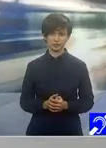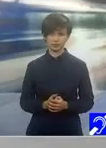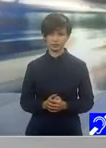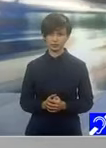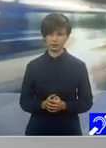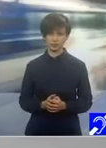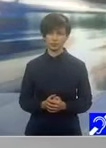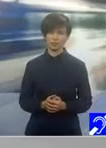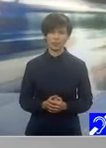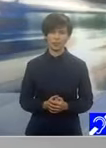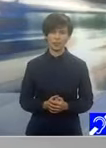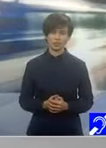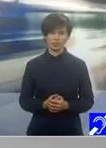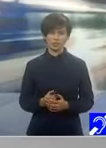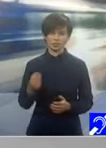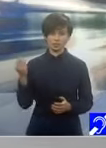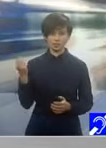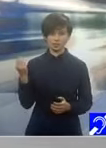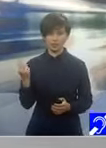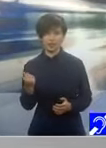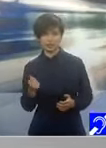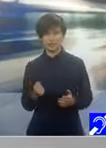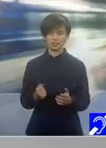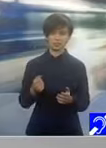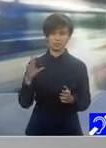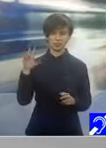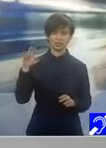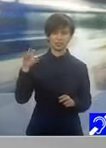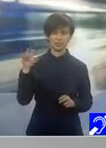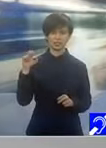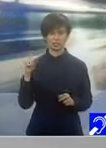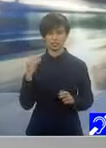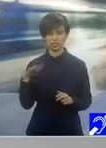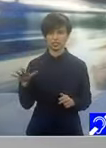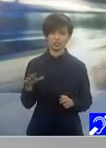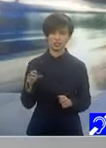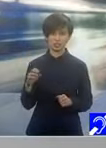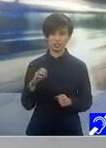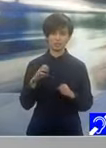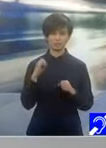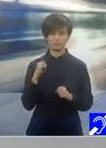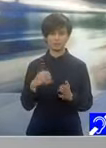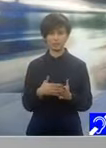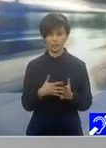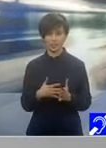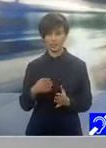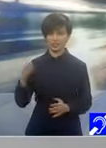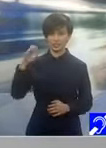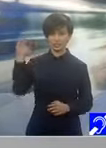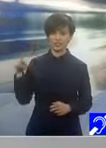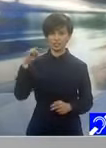mai spunem, 350 de, 350 de mii de euro sunt necesari, da, și am adunat 70 de mii de